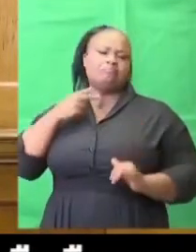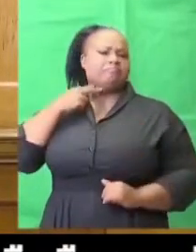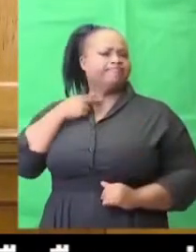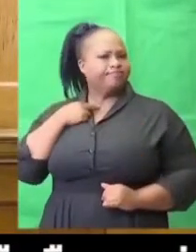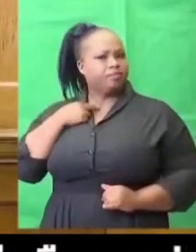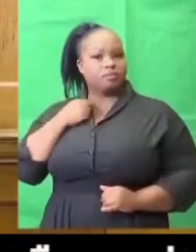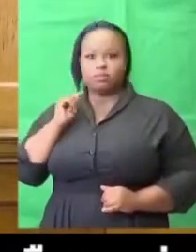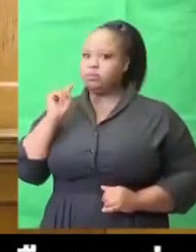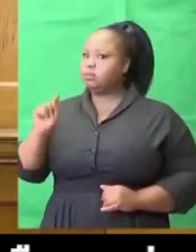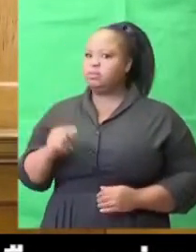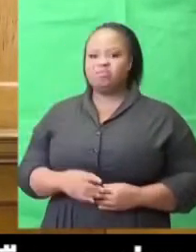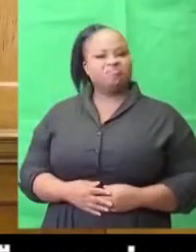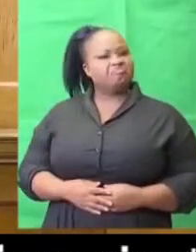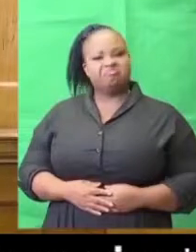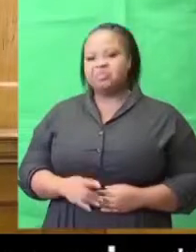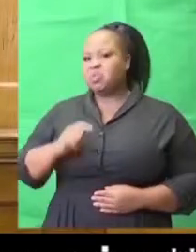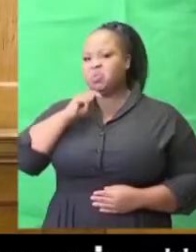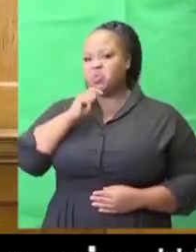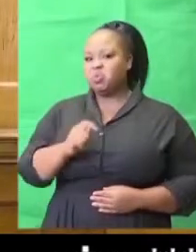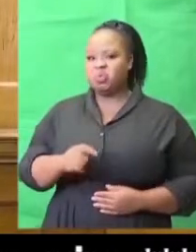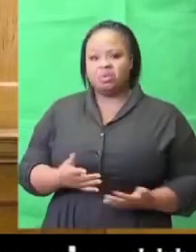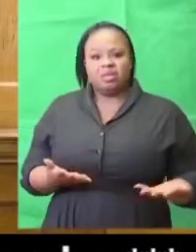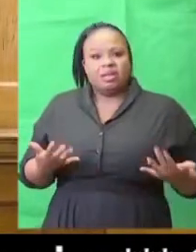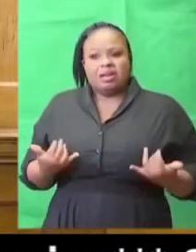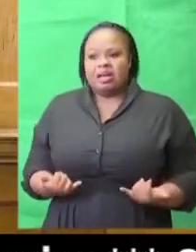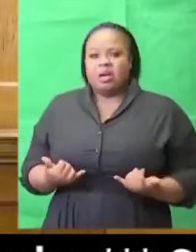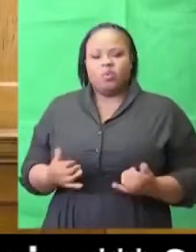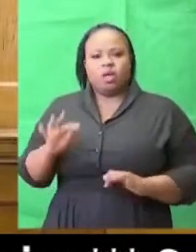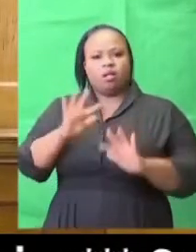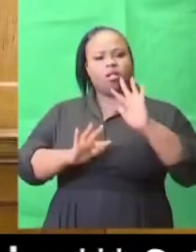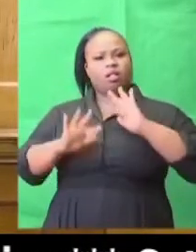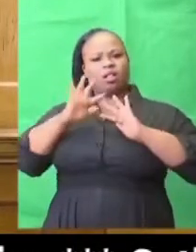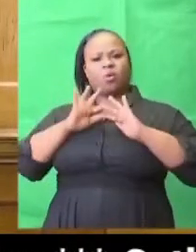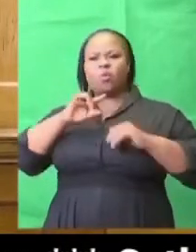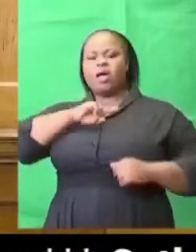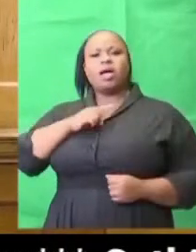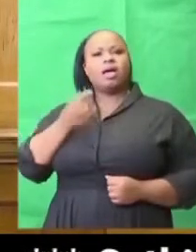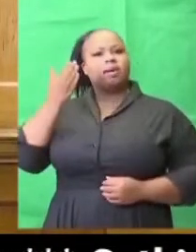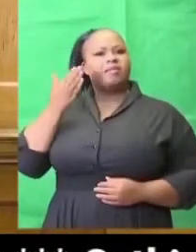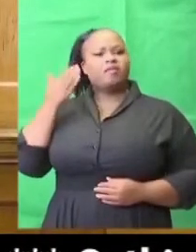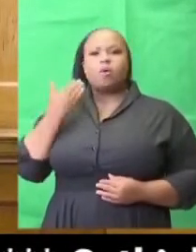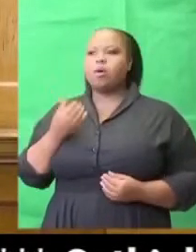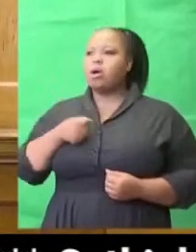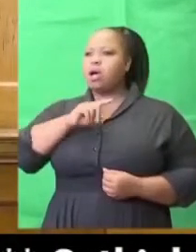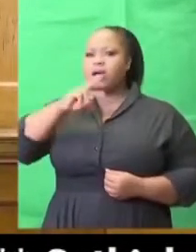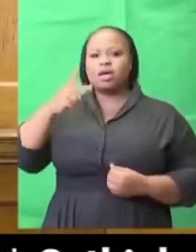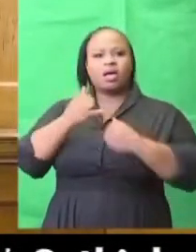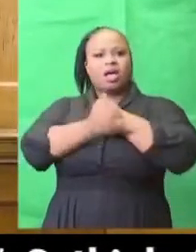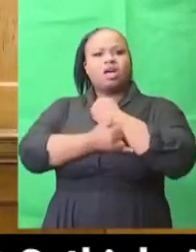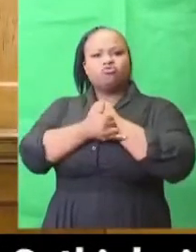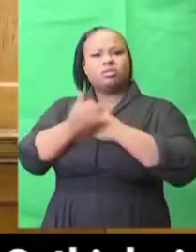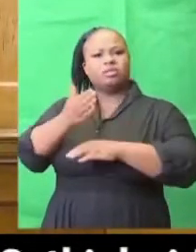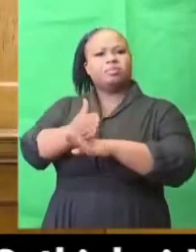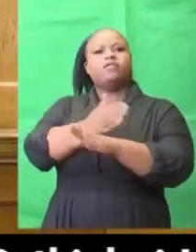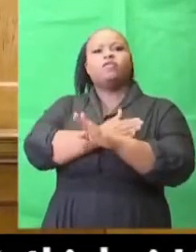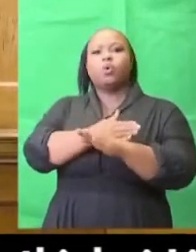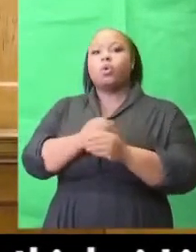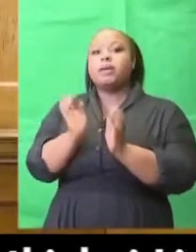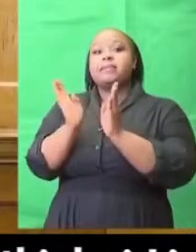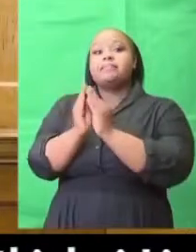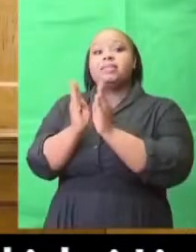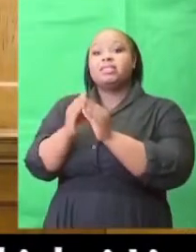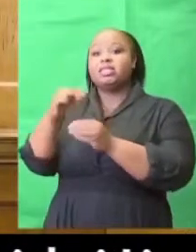and CompleteList And Just Find The Fashionfrom the commands maniasmetod